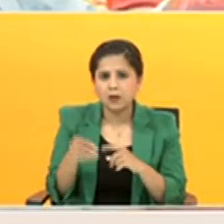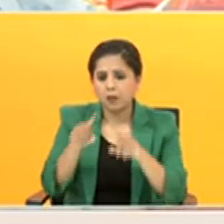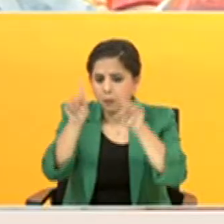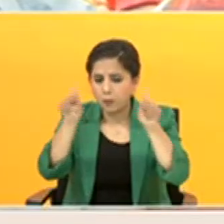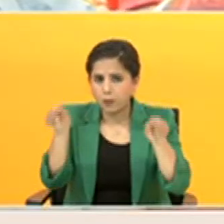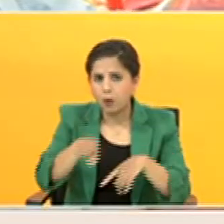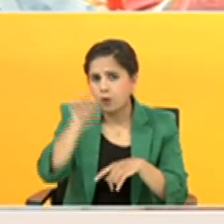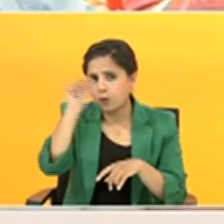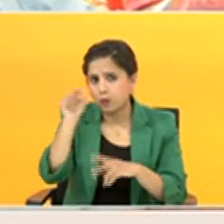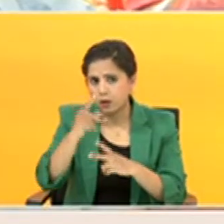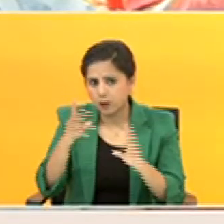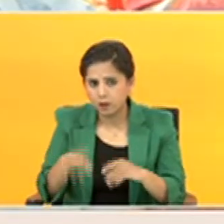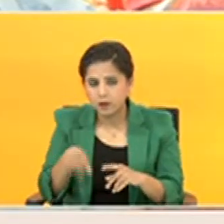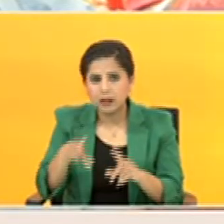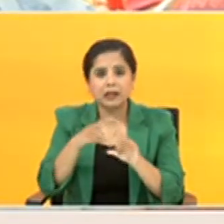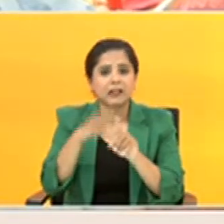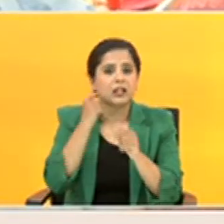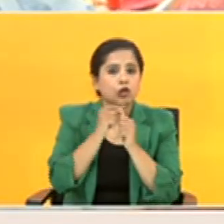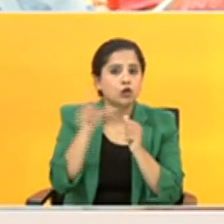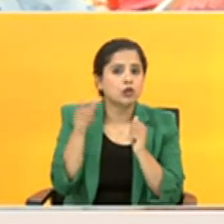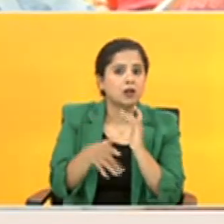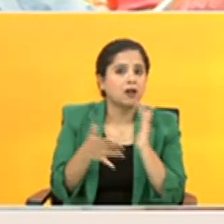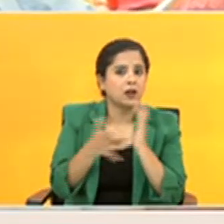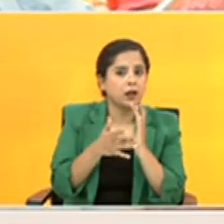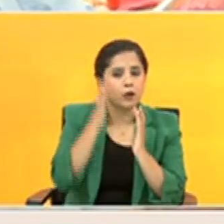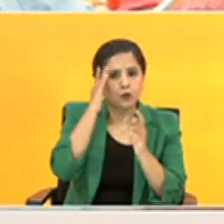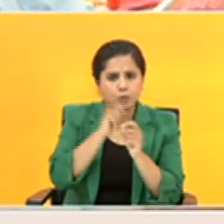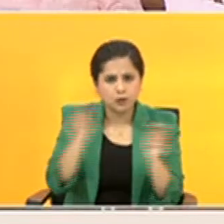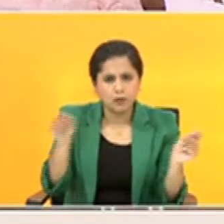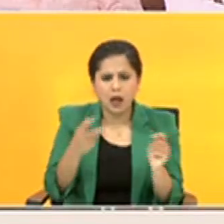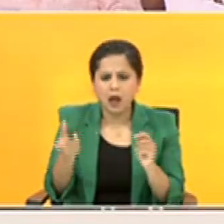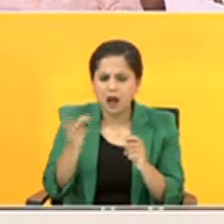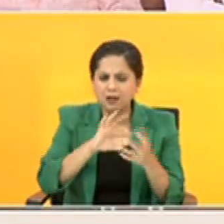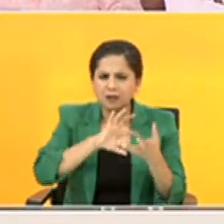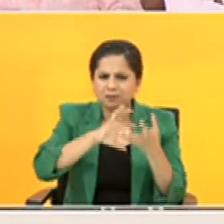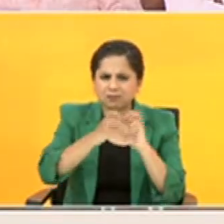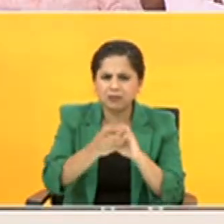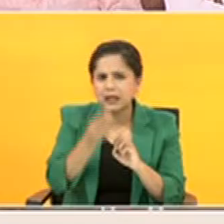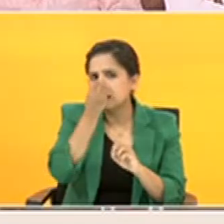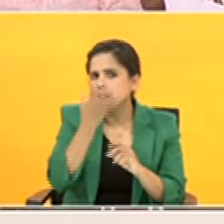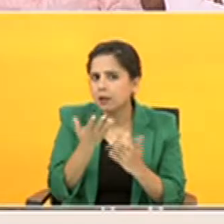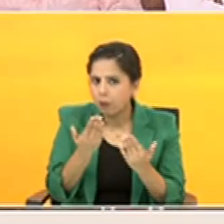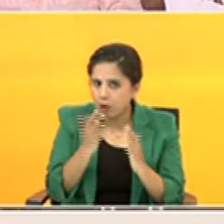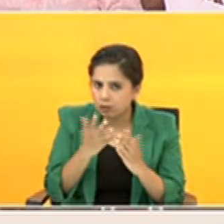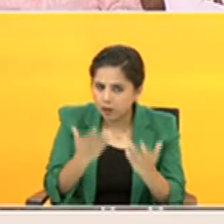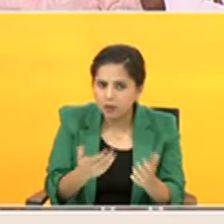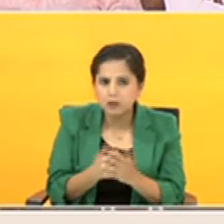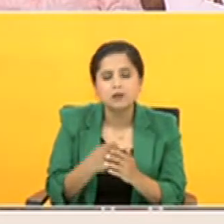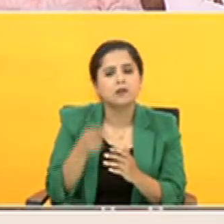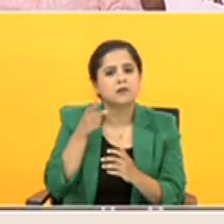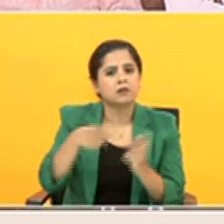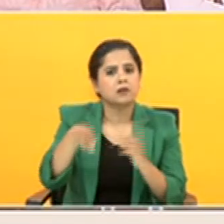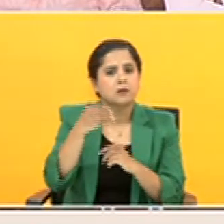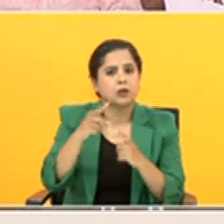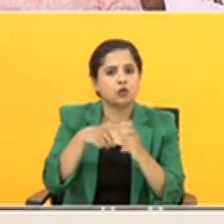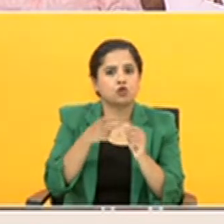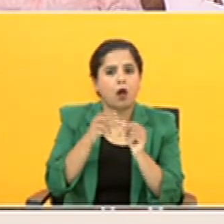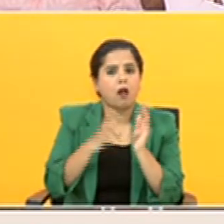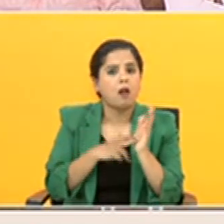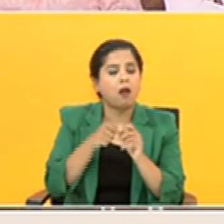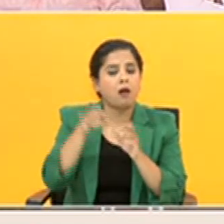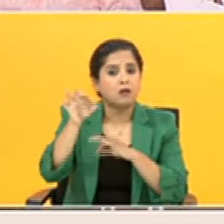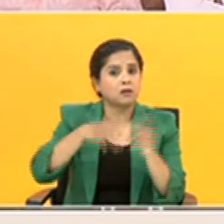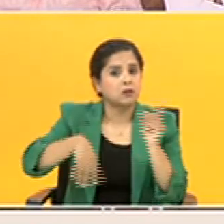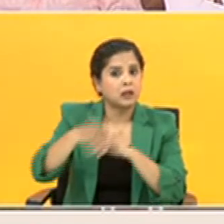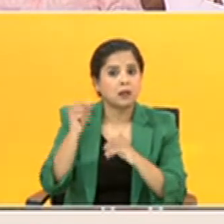है, कोई डिजिटल तरीकों से न्यूज़पेपर रिसाइकलिंग को आसान बना रहा है। जालना जैसे शहरों में कुछ